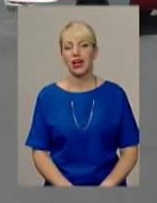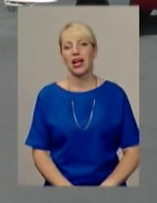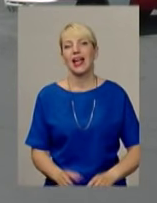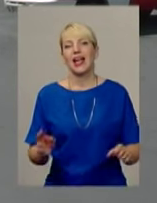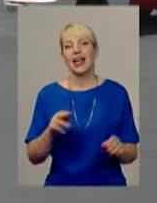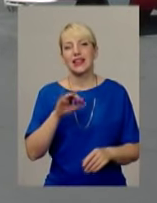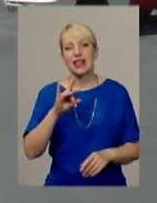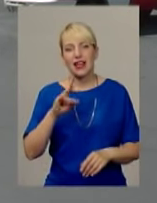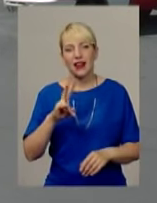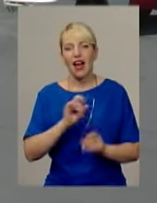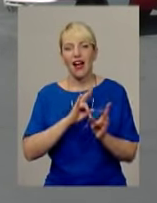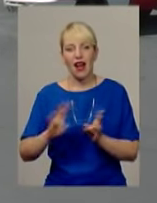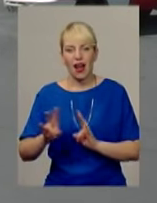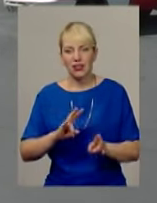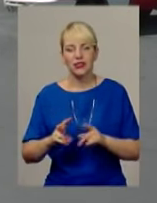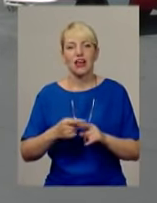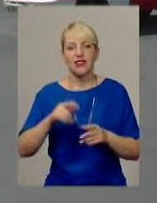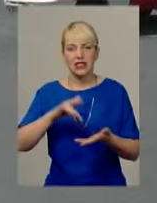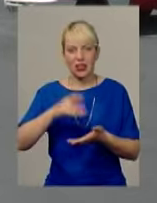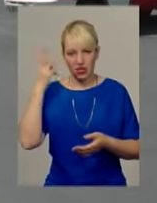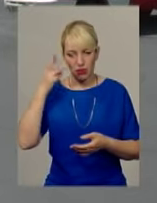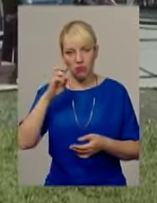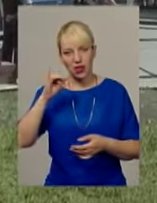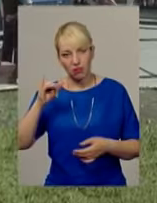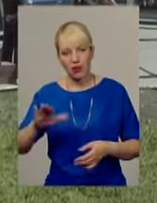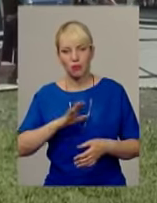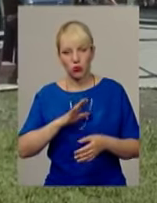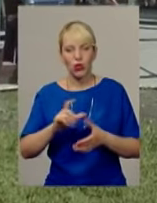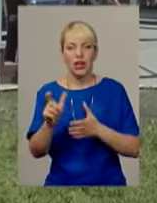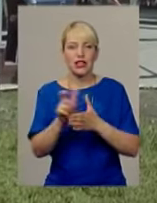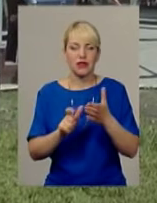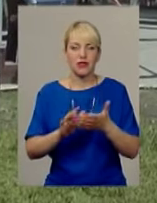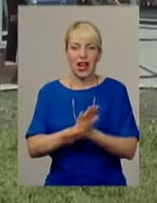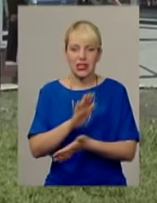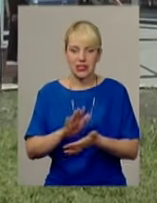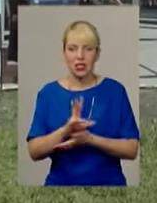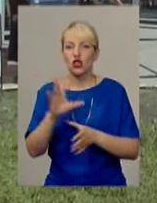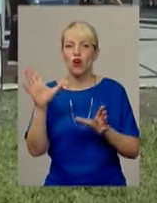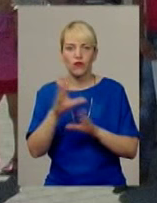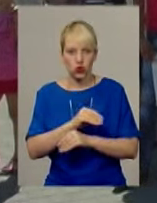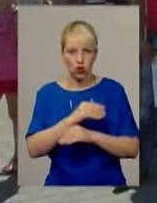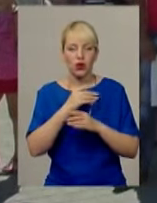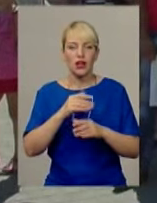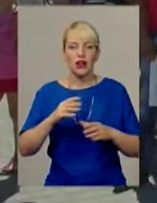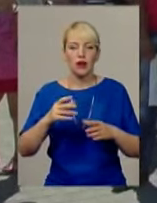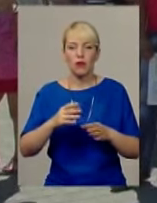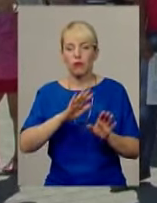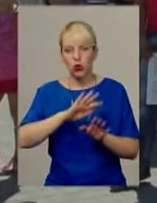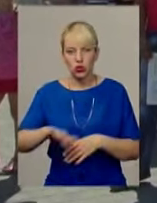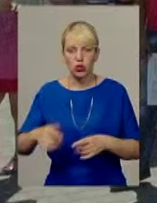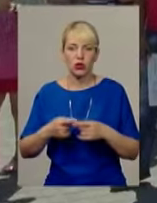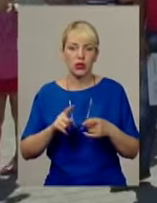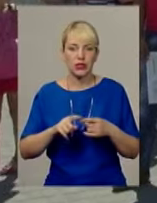Хмельницького. Такий заголовок міг би майоріти на шпаль та газета звучати з блакитних екранів. Та усе обійшлося. 23 липня в день до